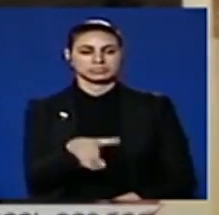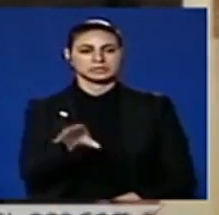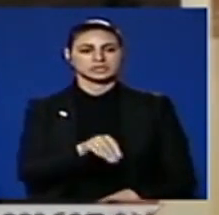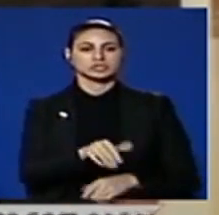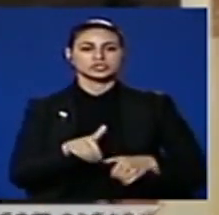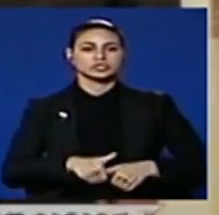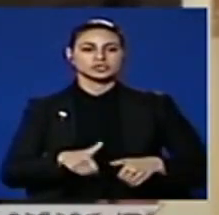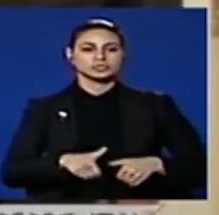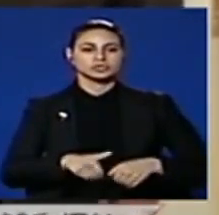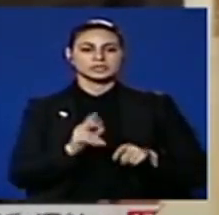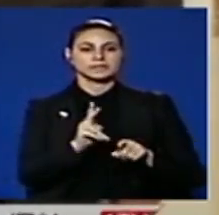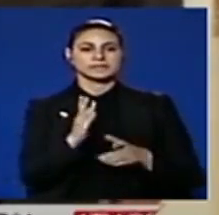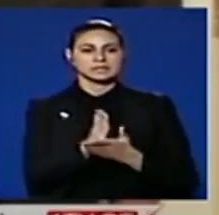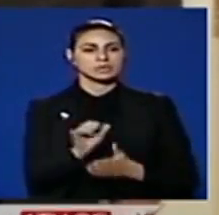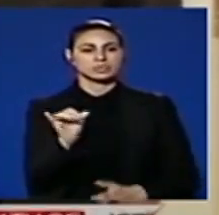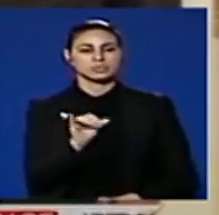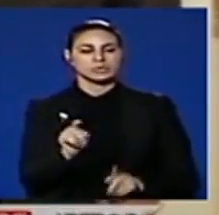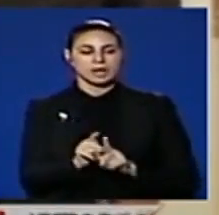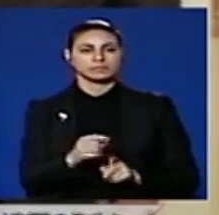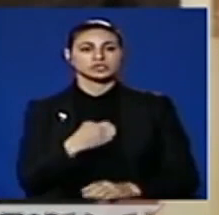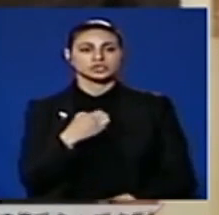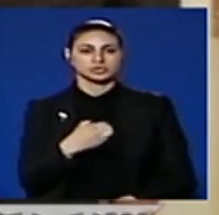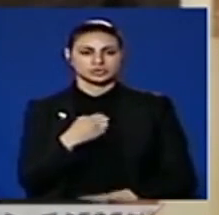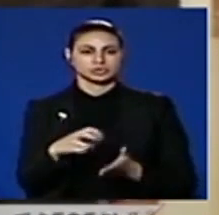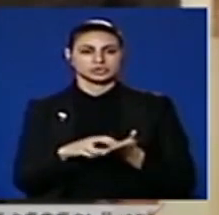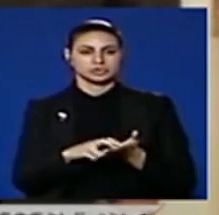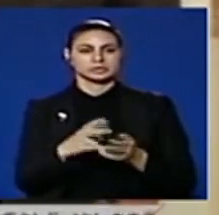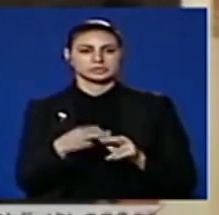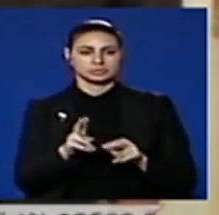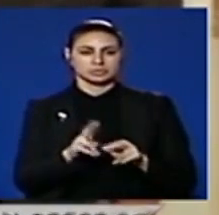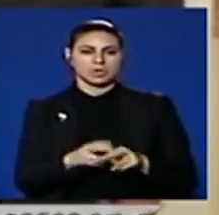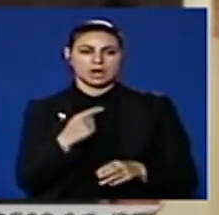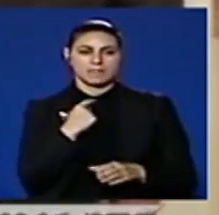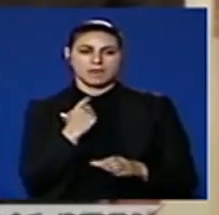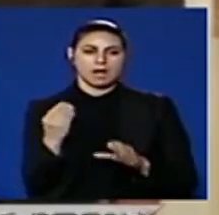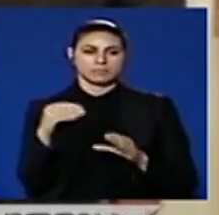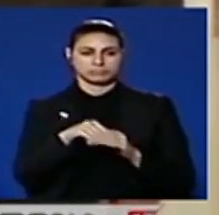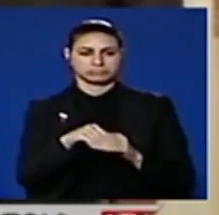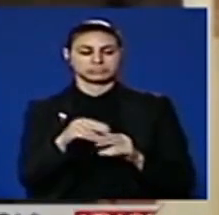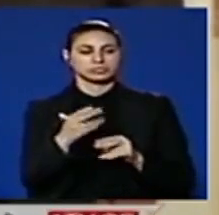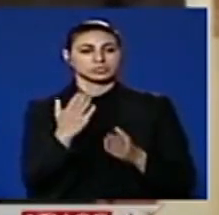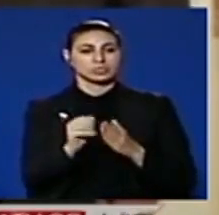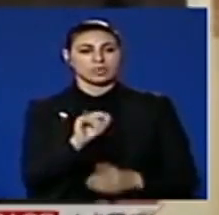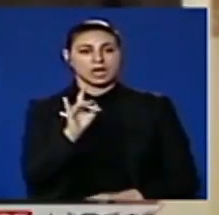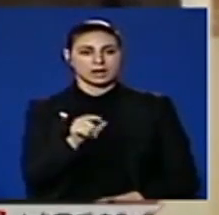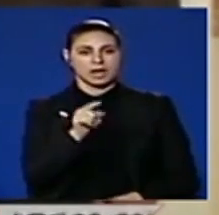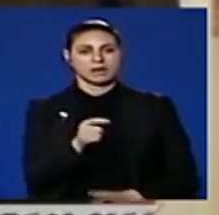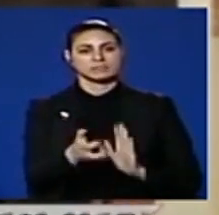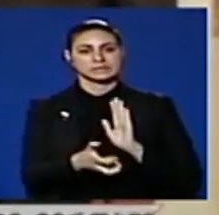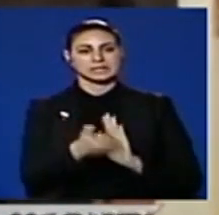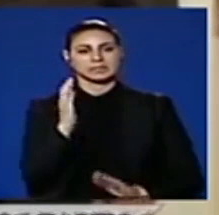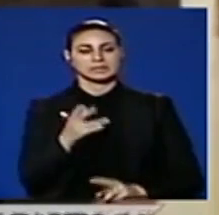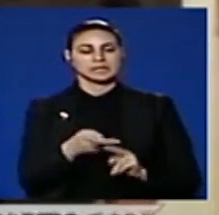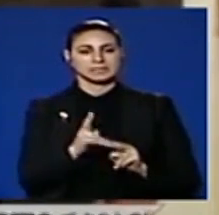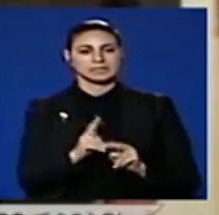შიმშილის ზღვარზე არიან, შიშით მიაცემინოს ხმა, დაემუქროს, რომ მათ წაართმევენ იმ ელემენტარულს,